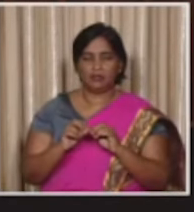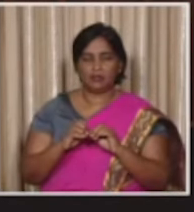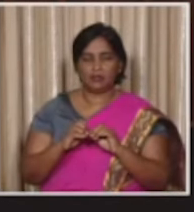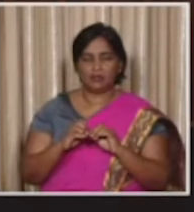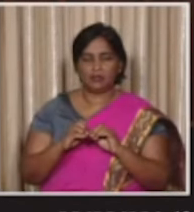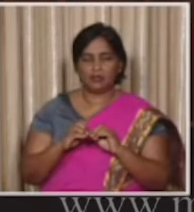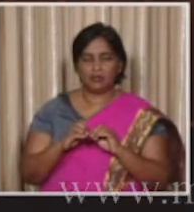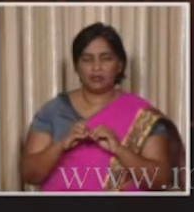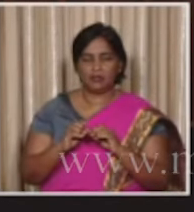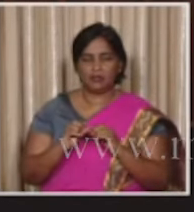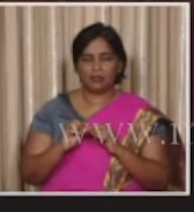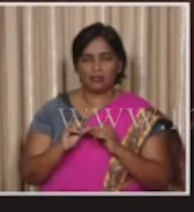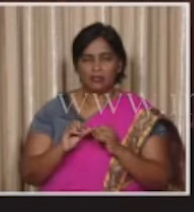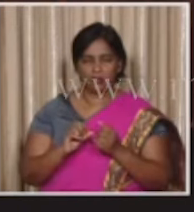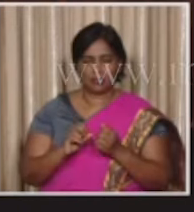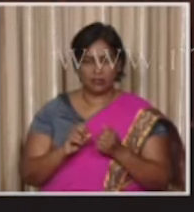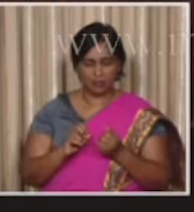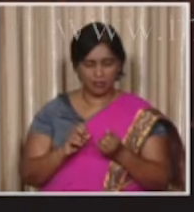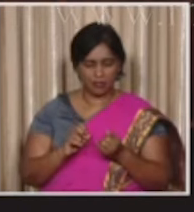කියලා කියන ඔබතුමා